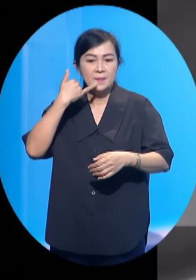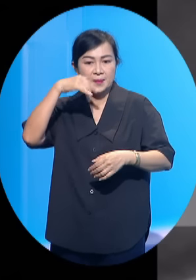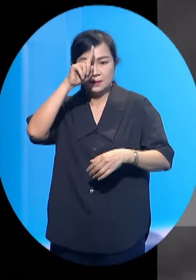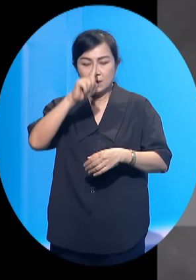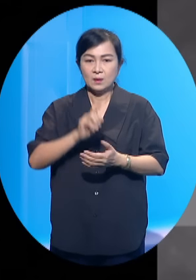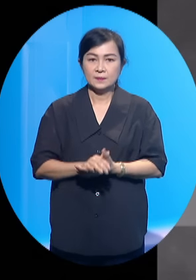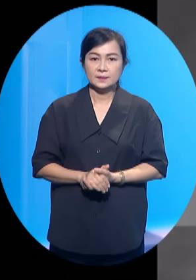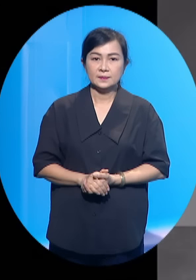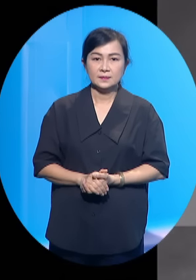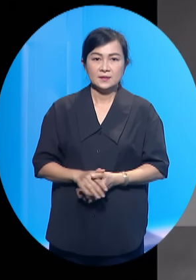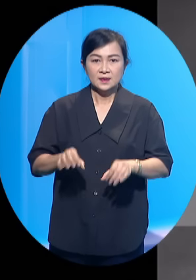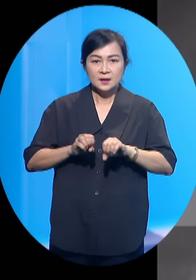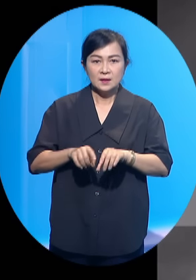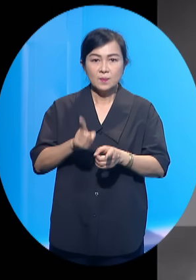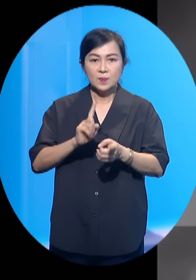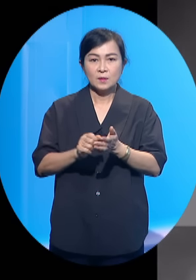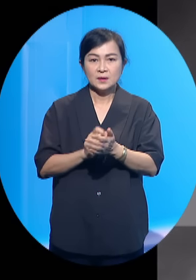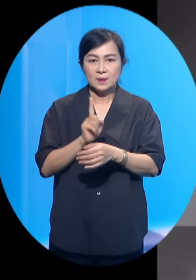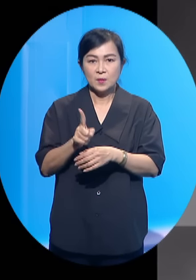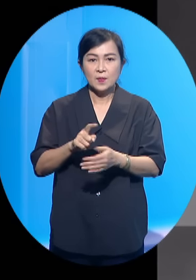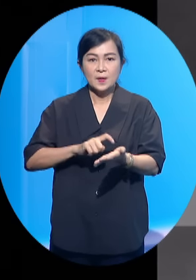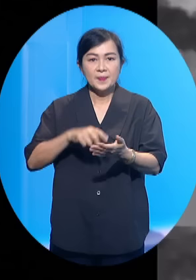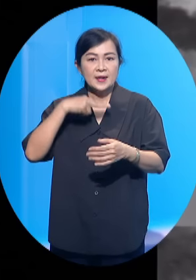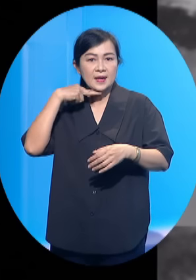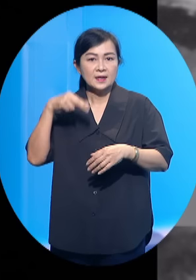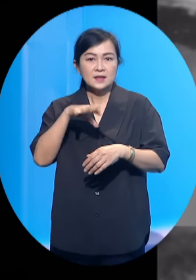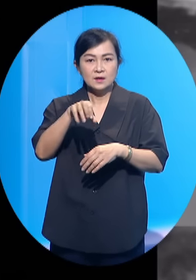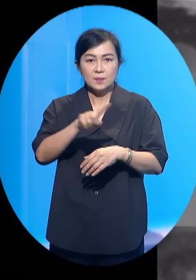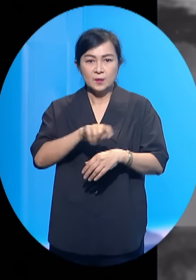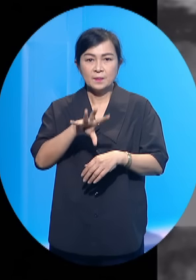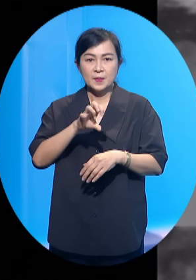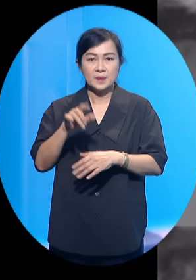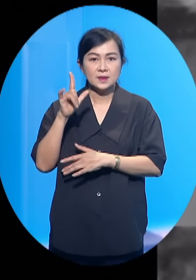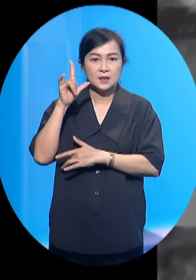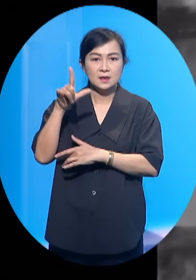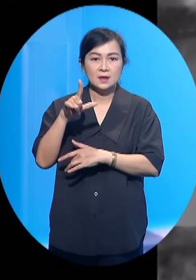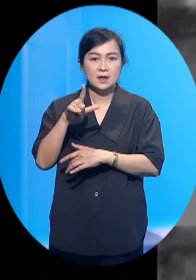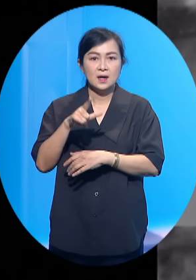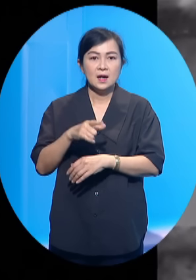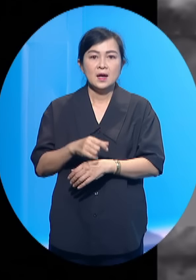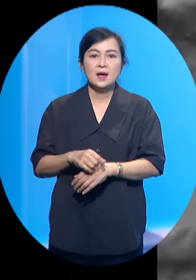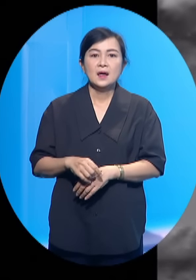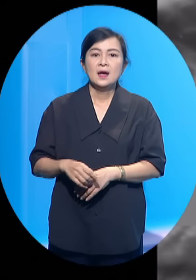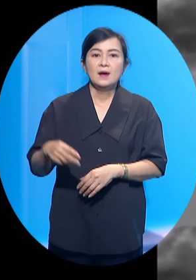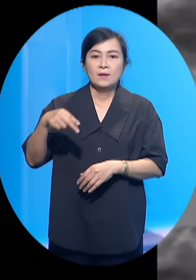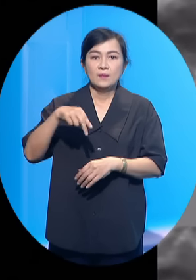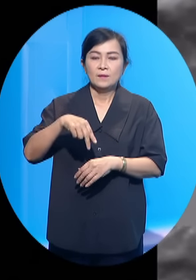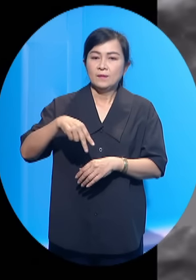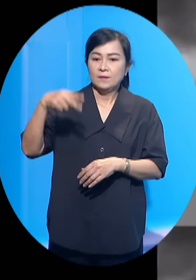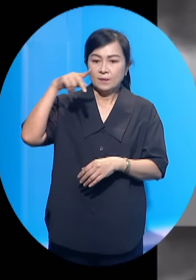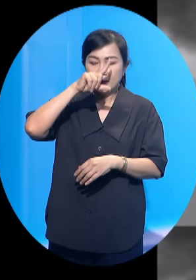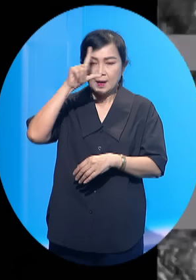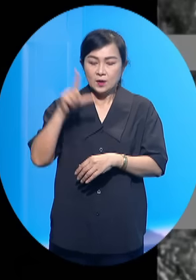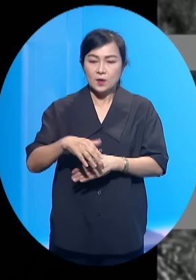đỏ trong cuộc tấn công hôm 11 tháng 0 Mỹ và anh sử dụng hơn 150 tên lửa và bom dẫn đường các loại nhằm